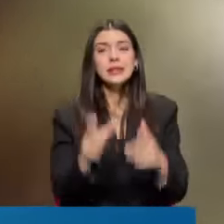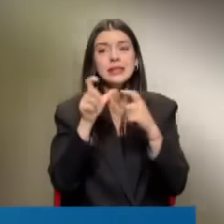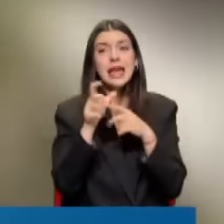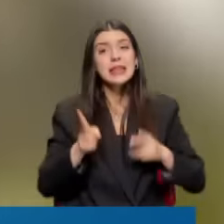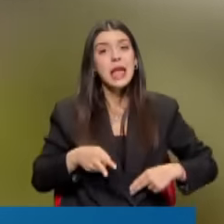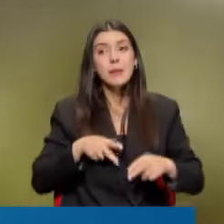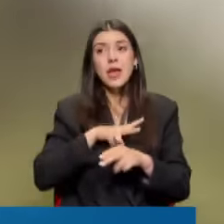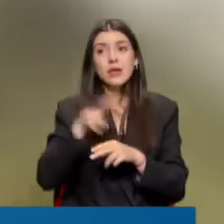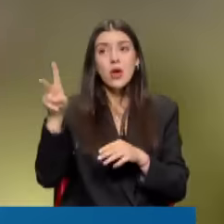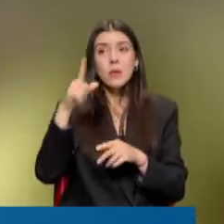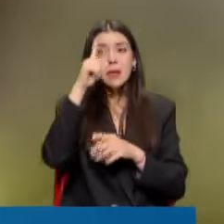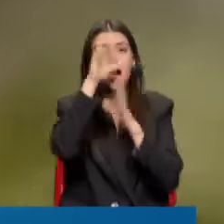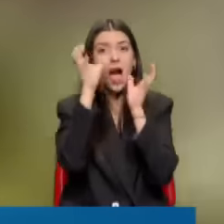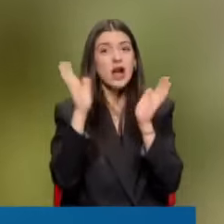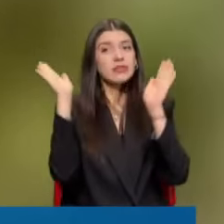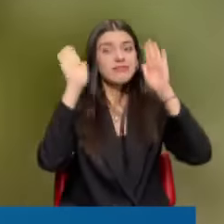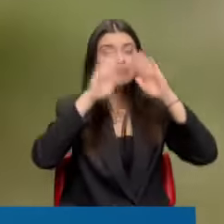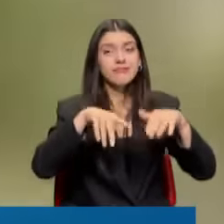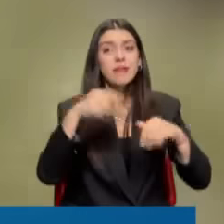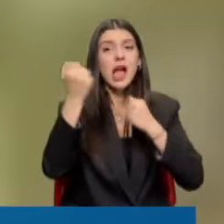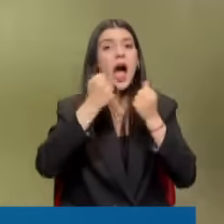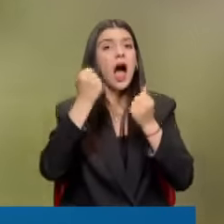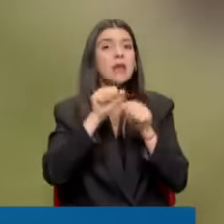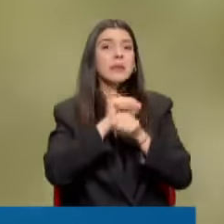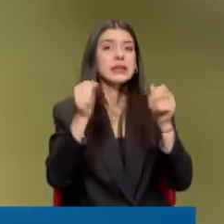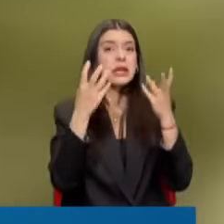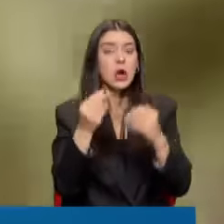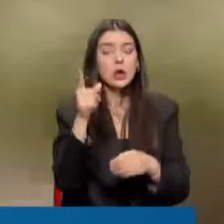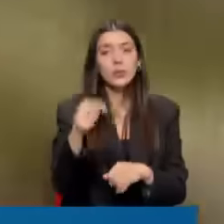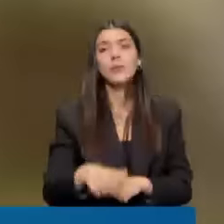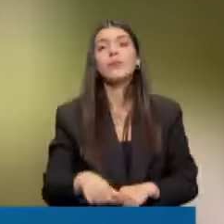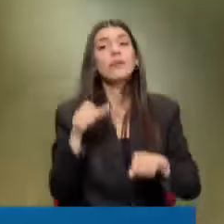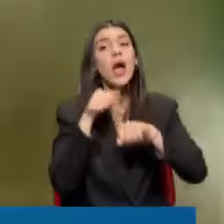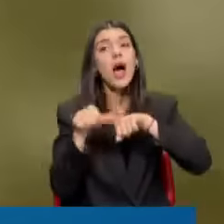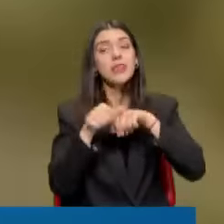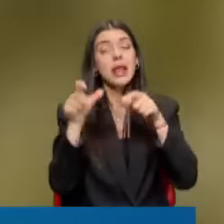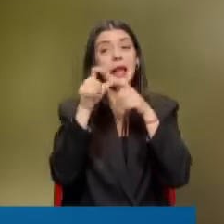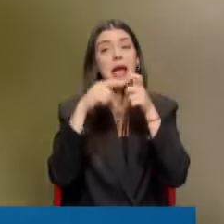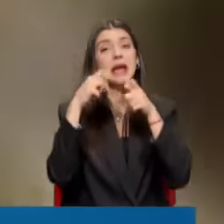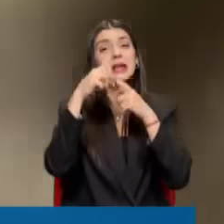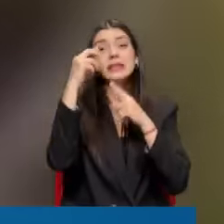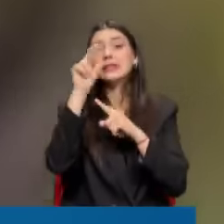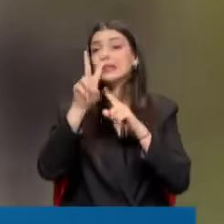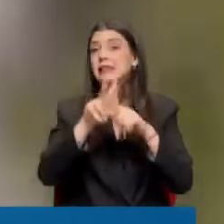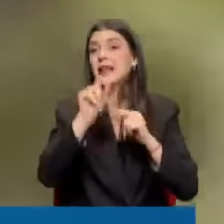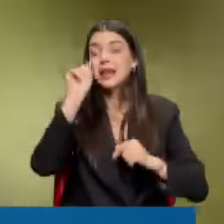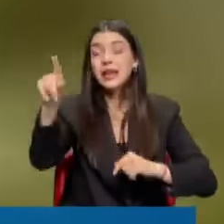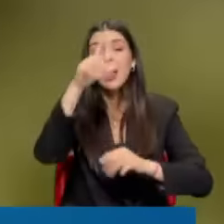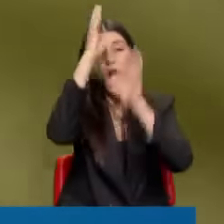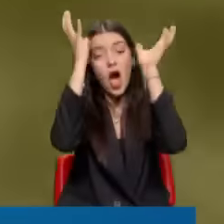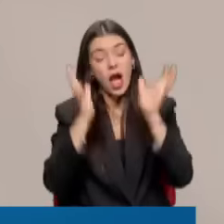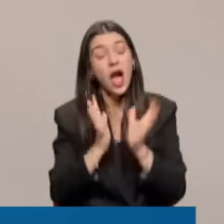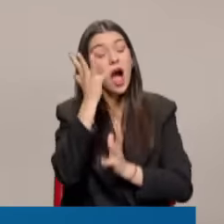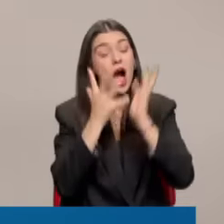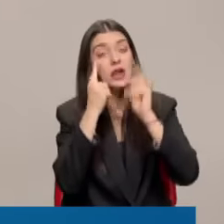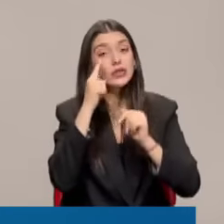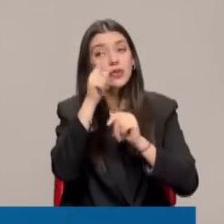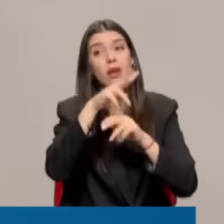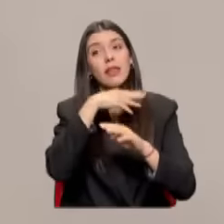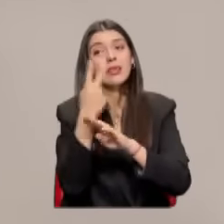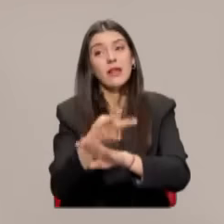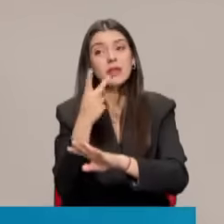ağacın yıkılması sonucu arabaya Maddi hasar verdi Antalya serikte şiddetli Rüzgar nedeniyle Ağaçlar devrildi bir iş